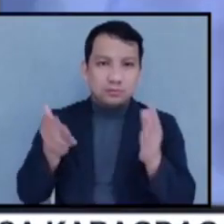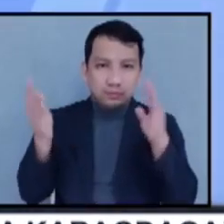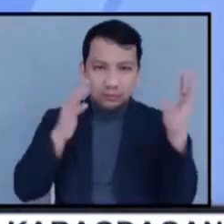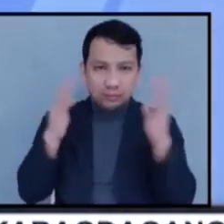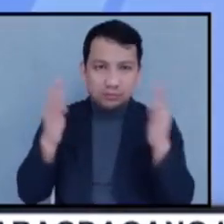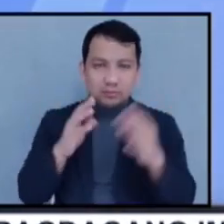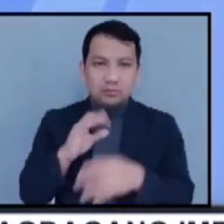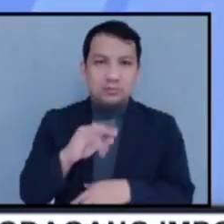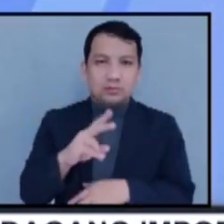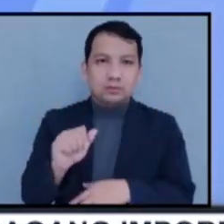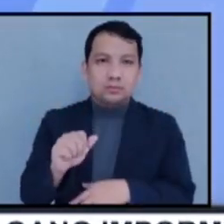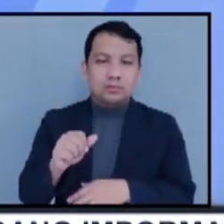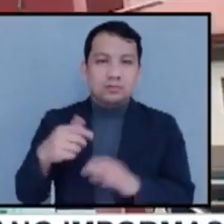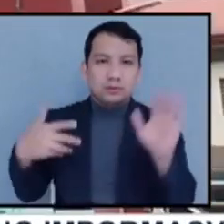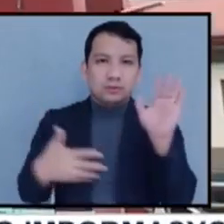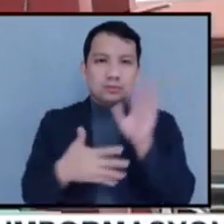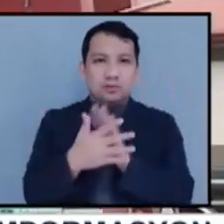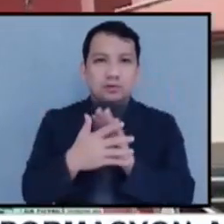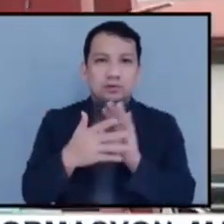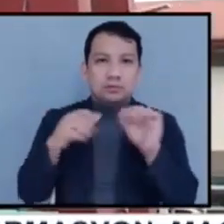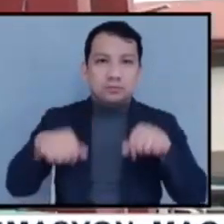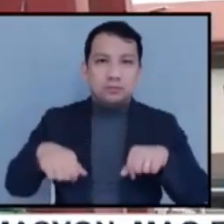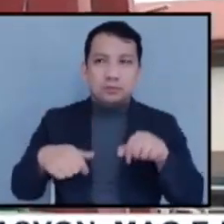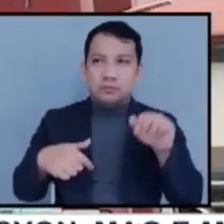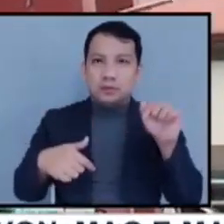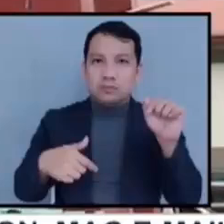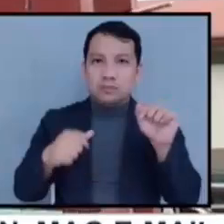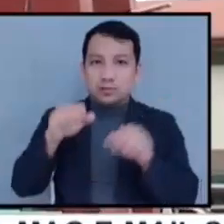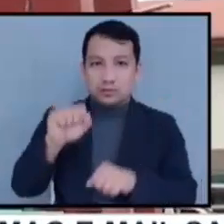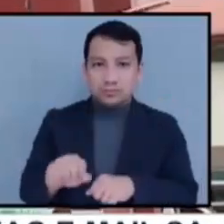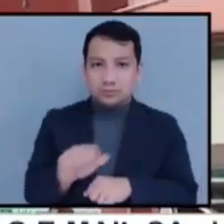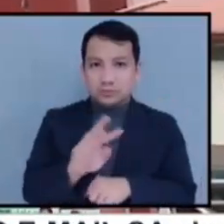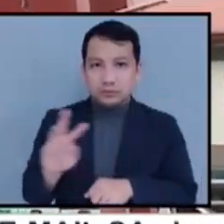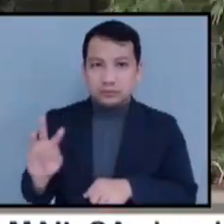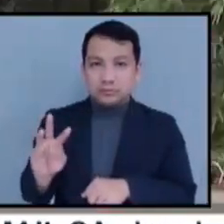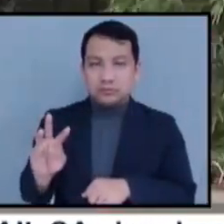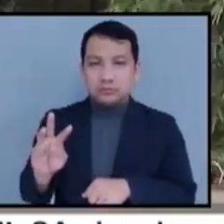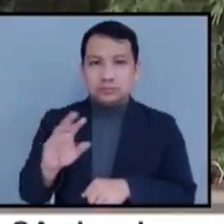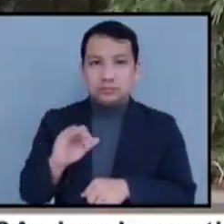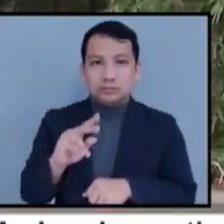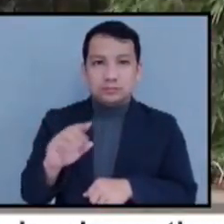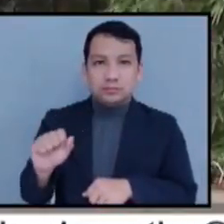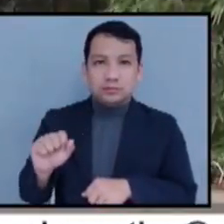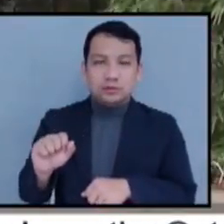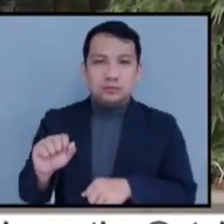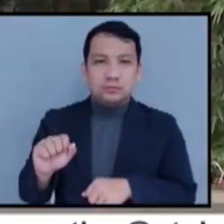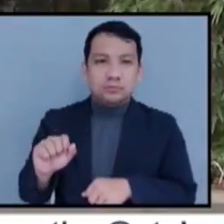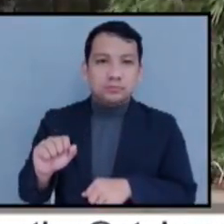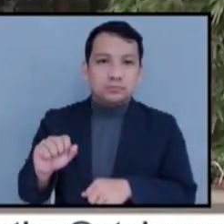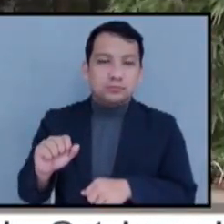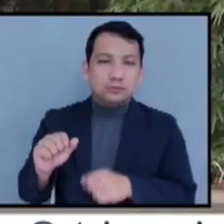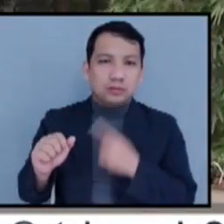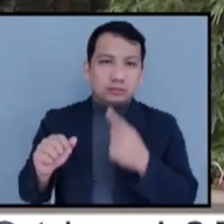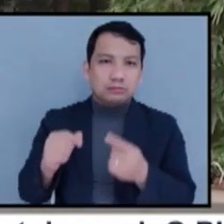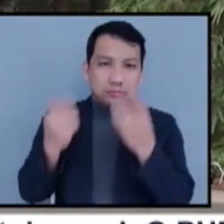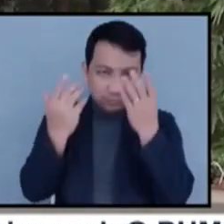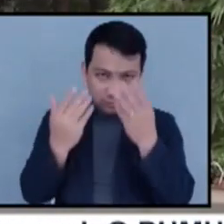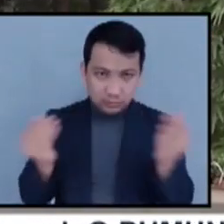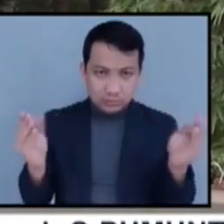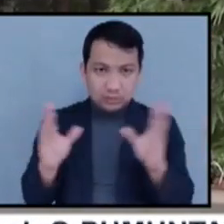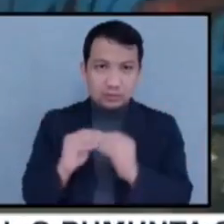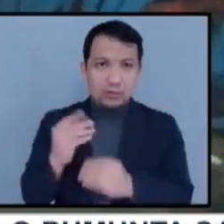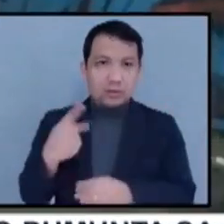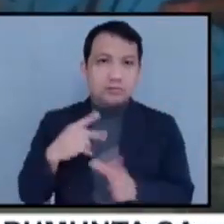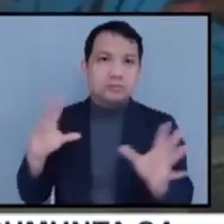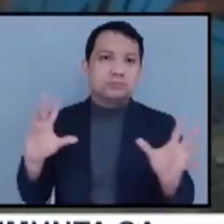Habagat. Ayon sa DSWD, inihintay na lang nila ang final request mula sa mga lokal na pamahalaan para malaman kung magkano ang